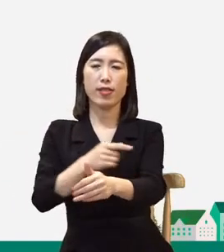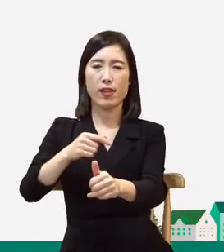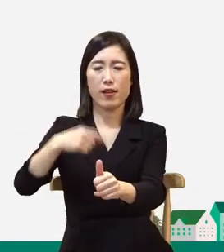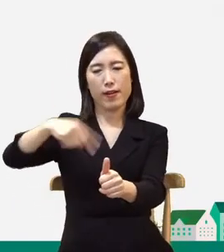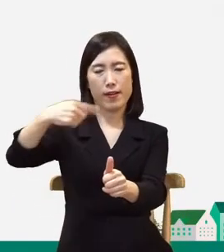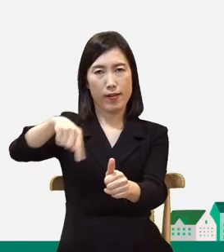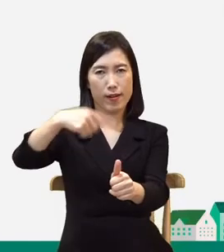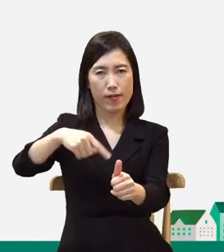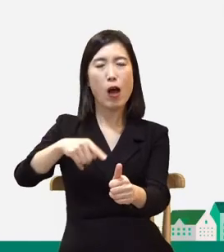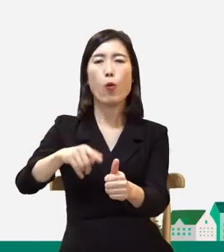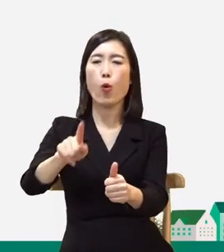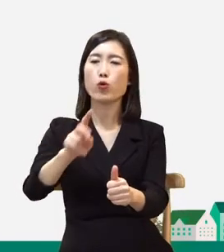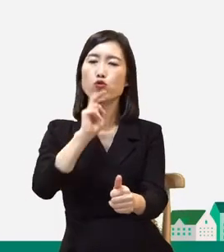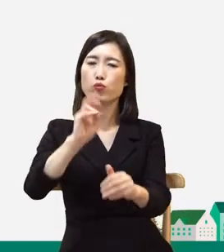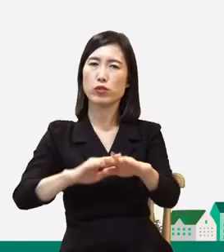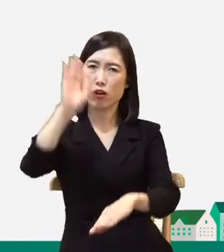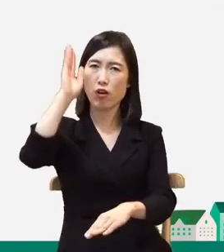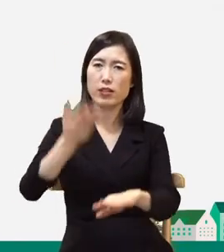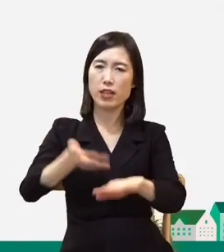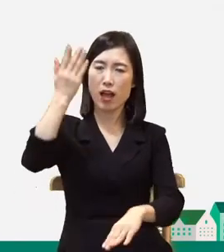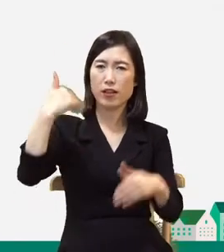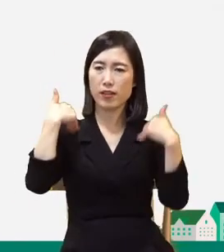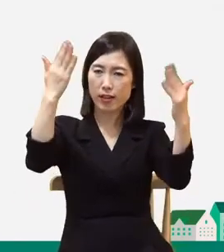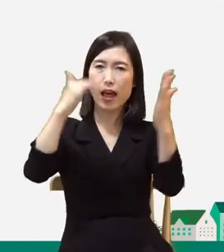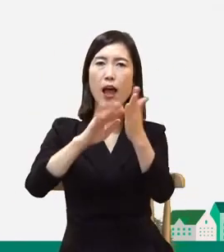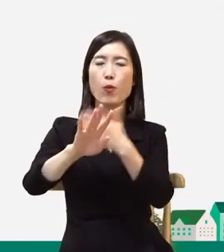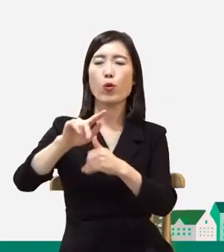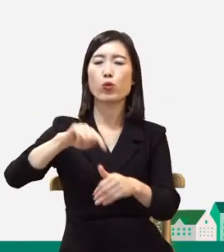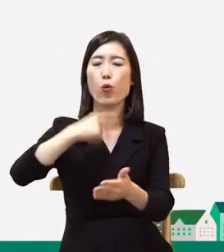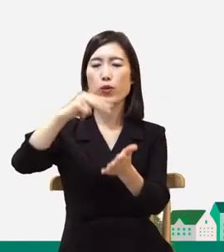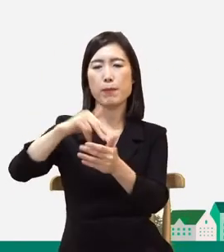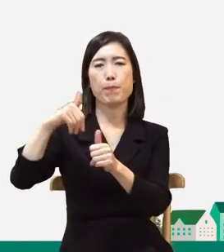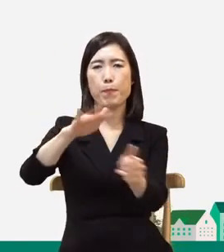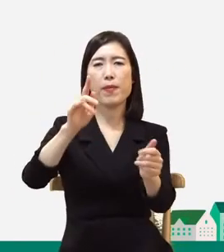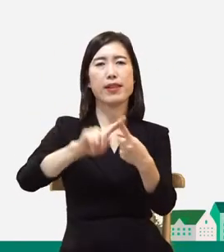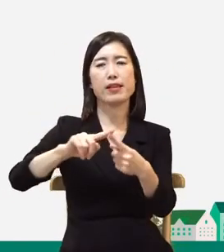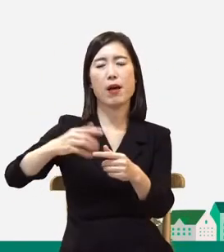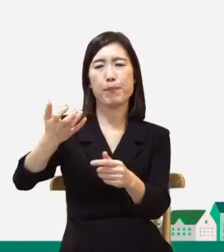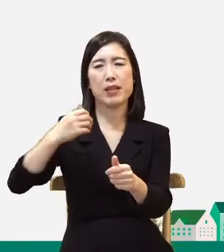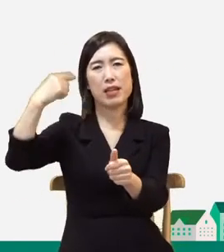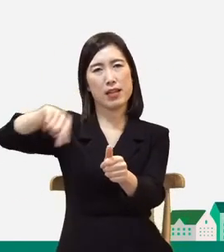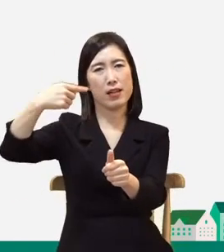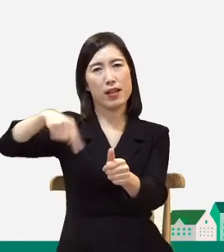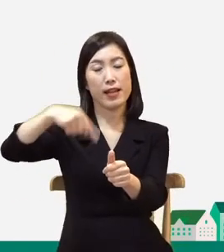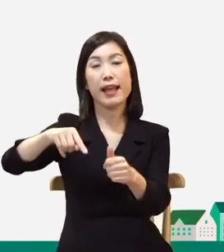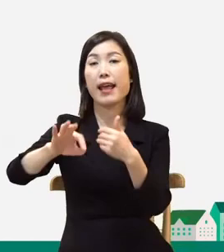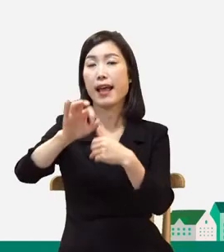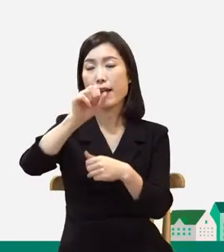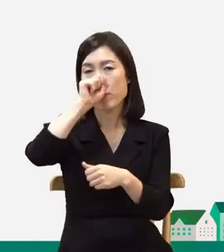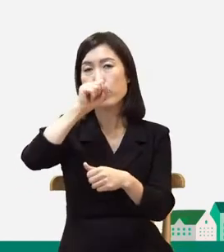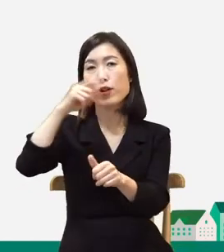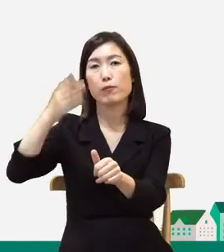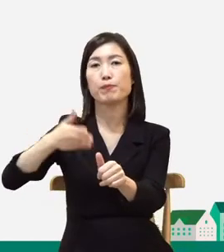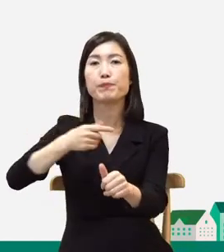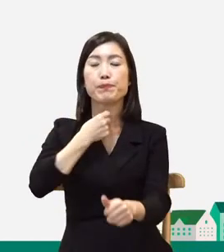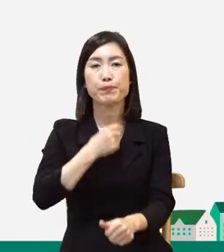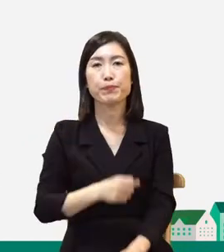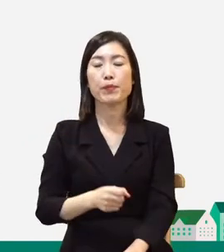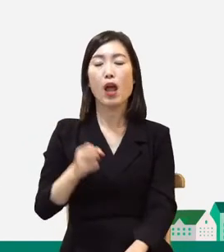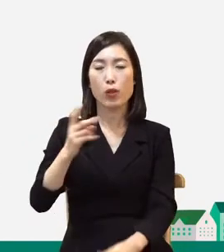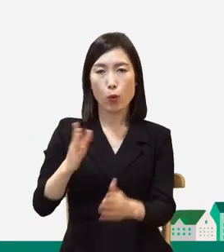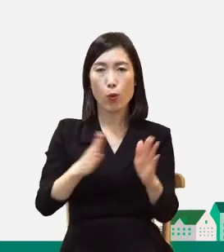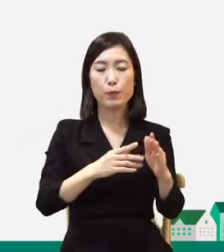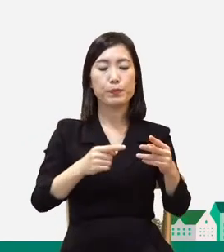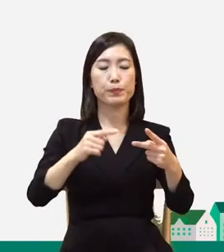가지고 자녀를 양육해 주셨으면 좋겠다 라는 두 가지 좀 이렇게 그 제안을 드리고 싶고요. 아까 그 수평적인 조직에